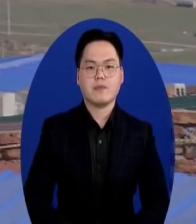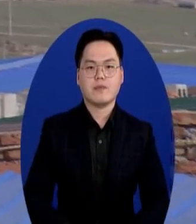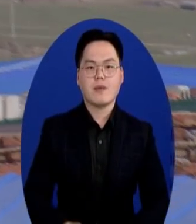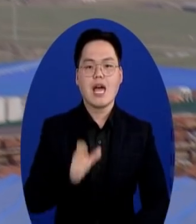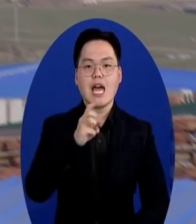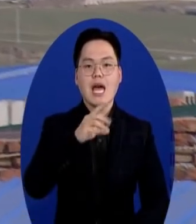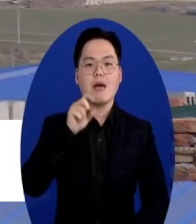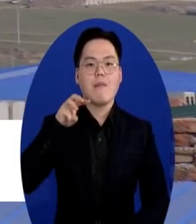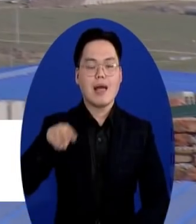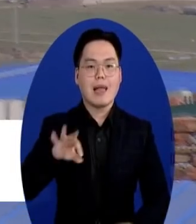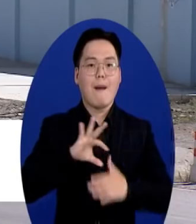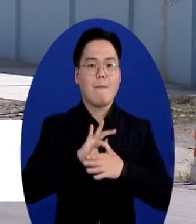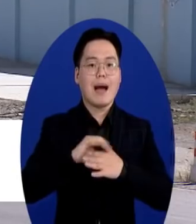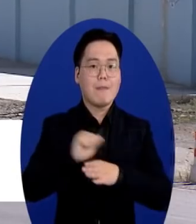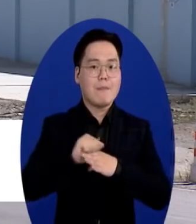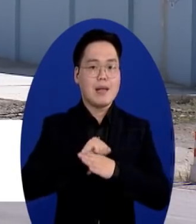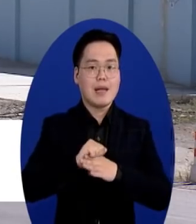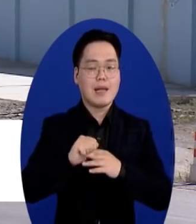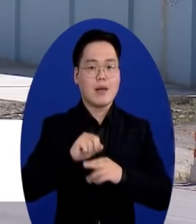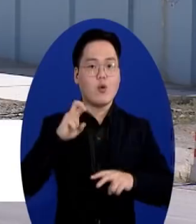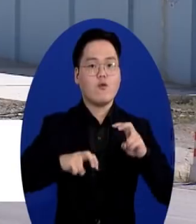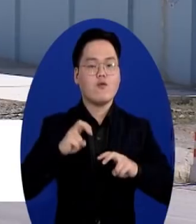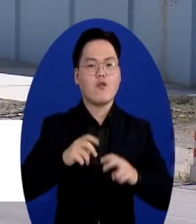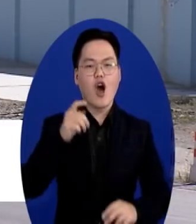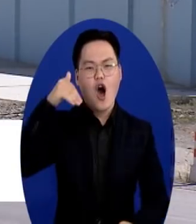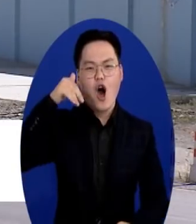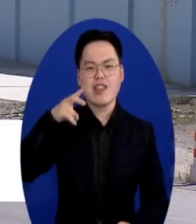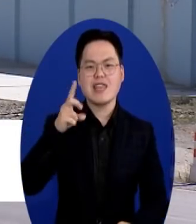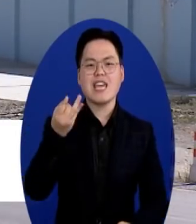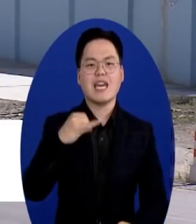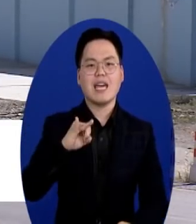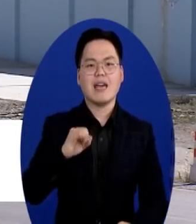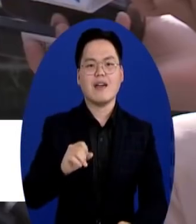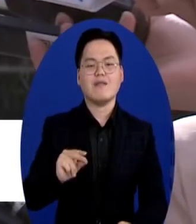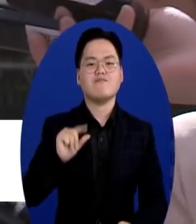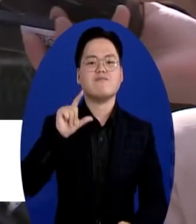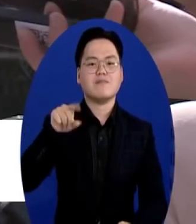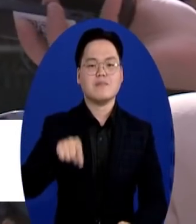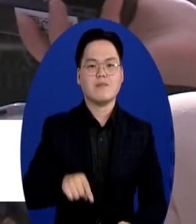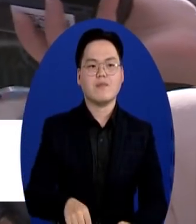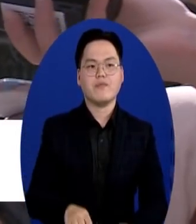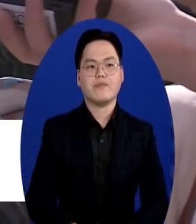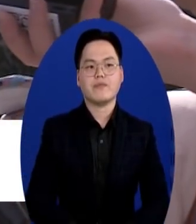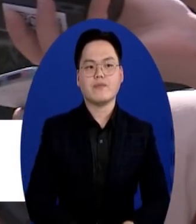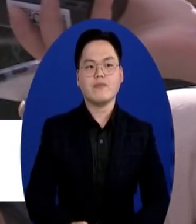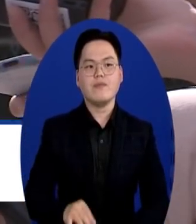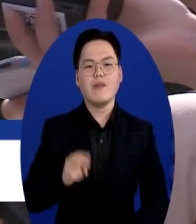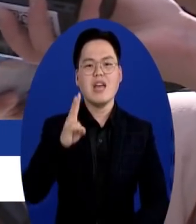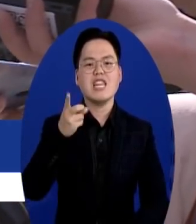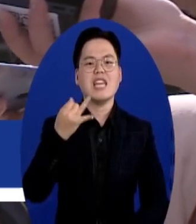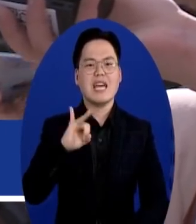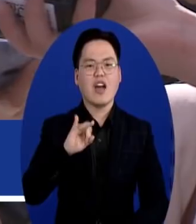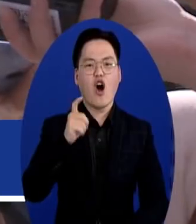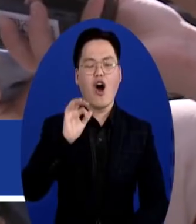Эмэлтэд байрлалтай мах бэлтгэлийн компаниуд өнөөдөр хоньны нэхий ямар үн цэнтэй болсныг ингэж хэлж байна. Одоо хоньны нэхий идэвэл одоо нэг нэг бол хаягдж шээ.